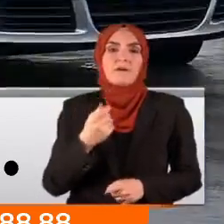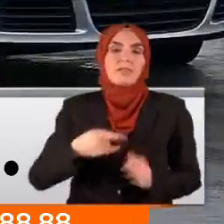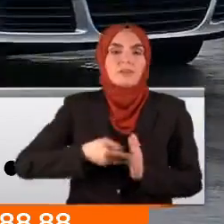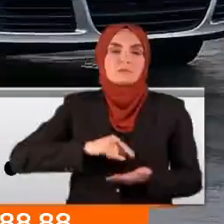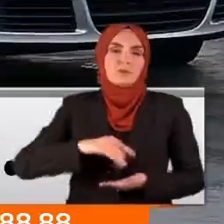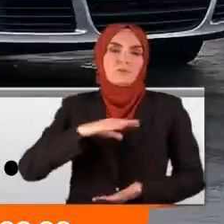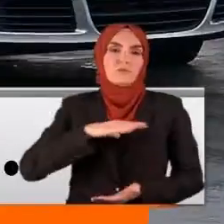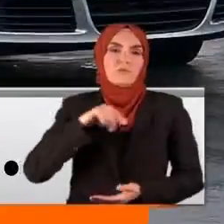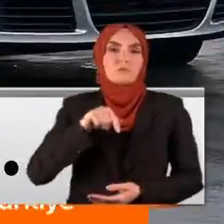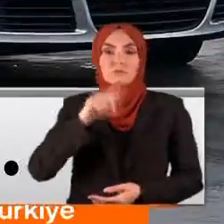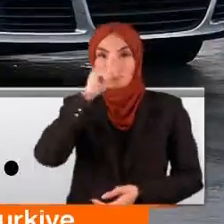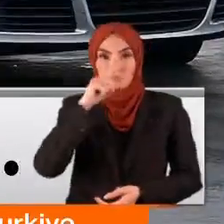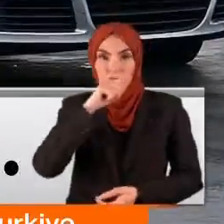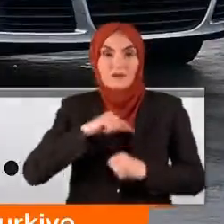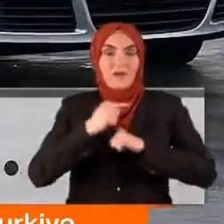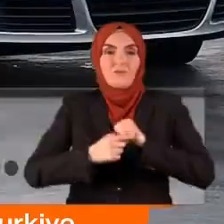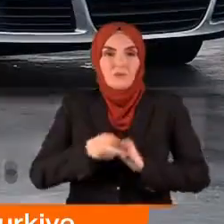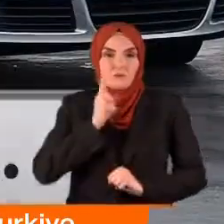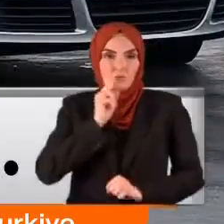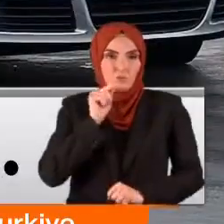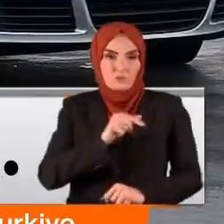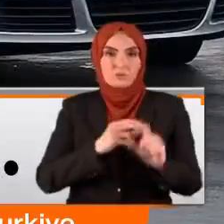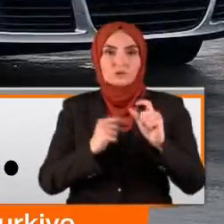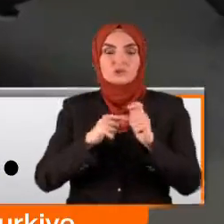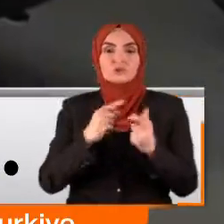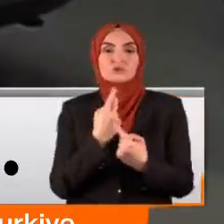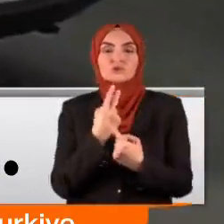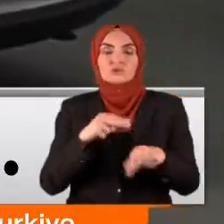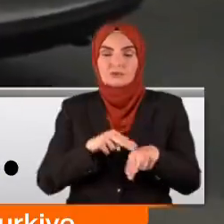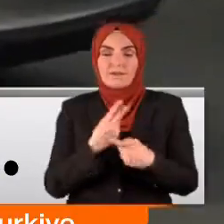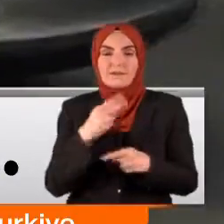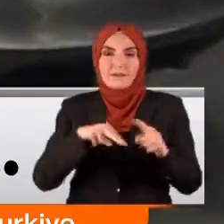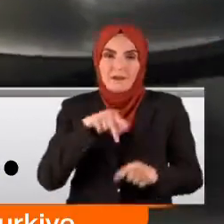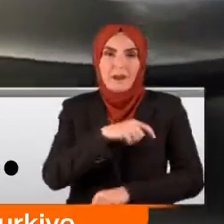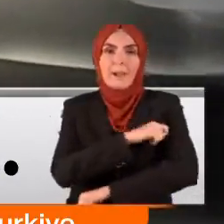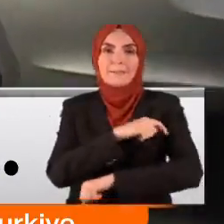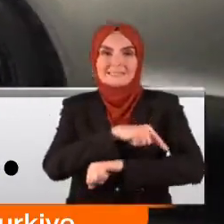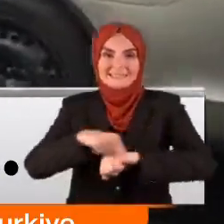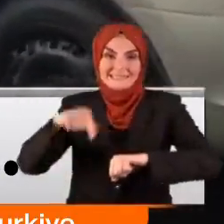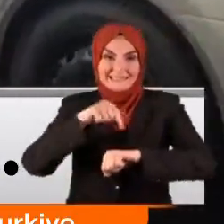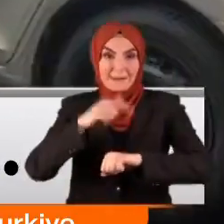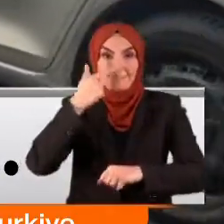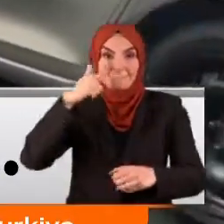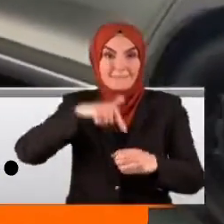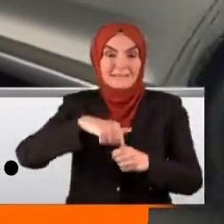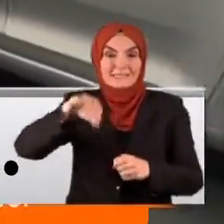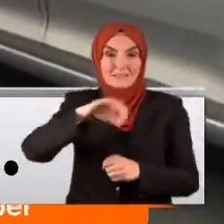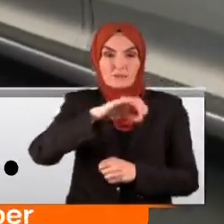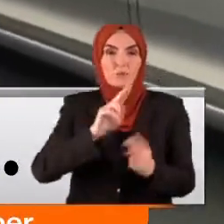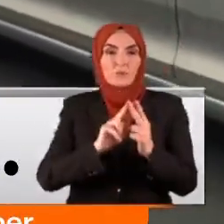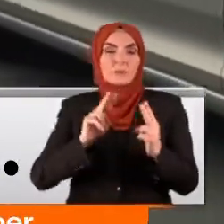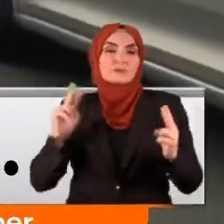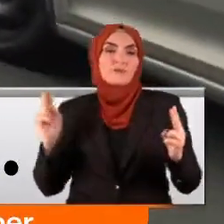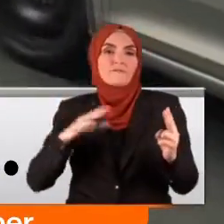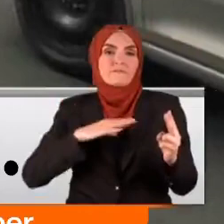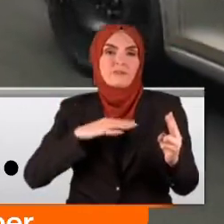İşte bu yüzden hafta sonlarında Çekya-Almanya sınırındaki akaryakıt istasyonlarında uzun kuyruklar oluşuyor. Kuyruğu oluşturanların hemen hepsi